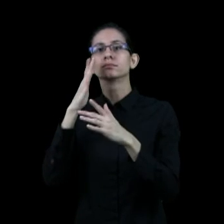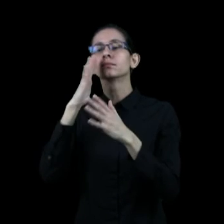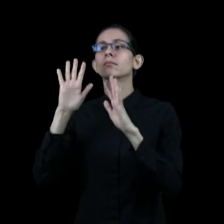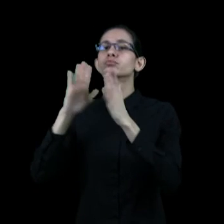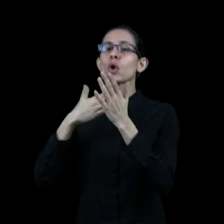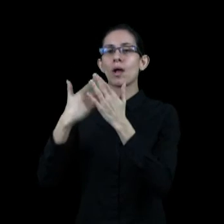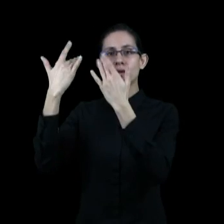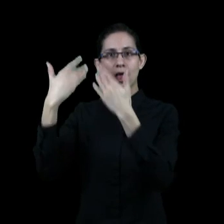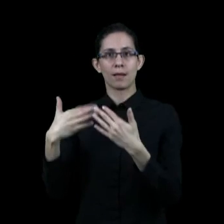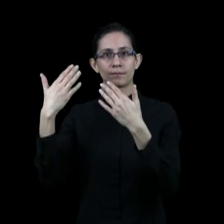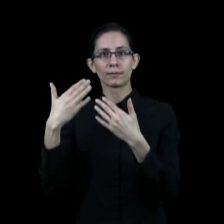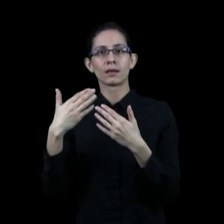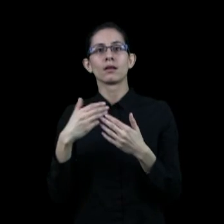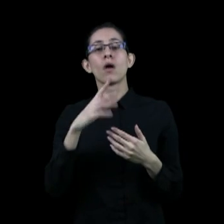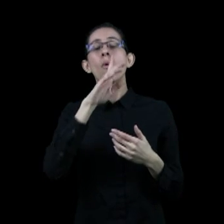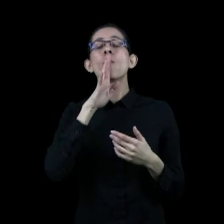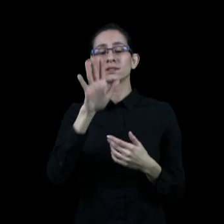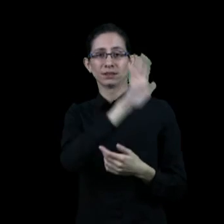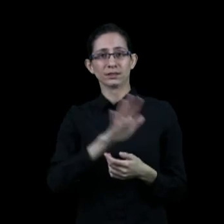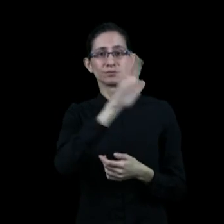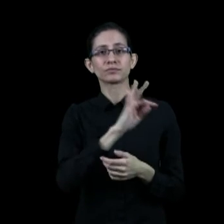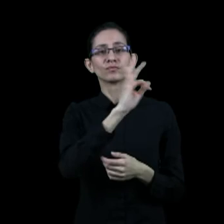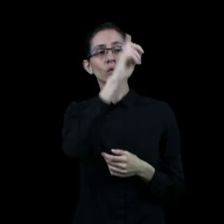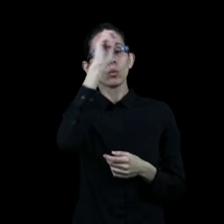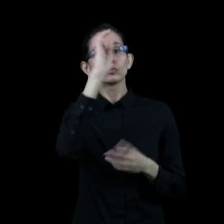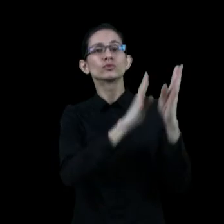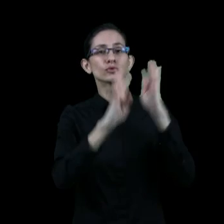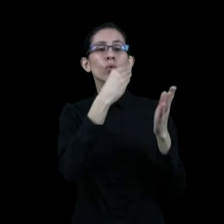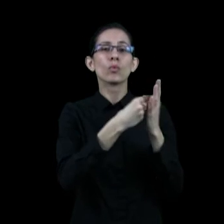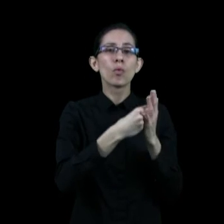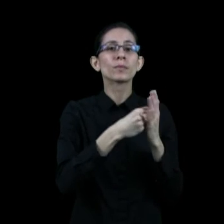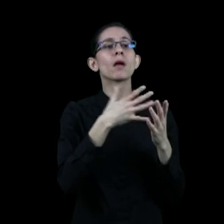Także mierzy się ogólny wzrost czy ogólną zmianę poziomu cen.